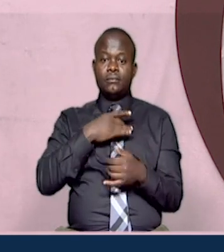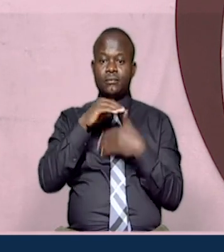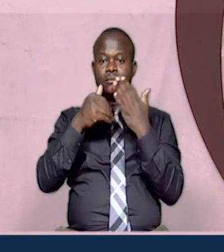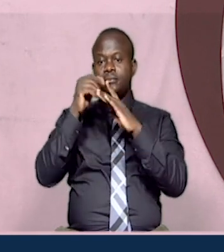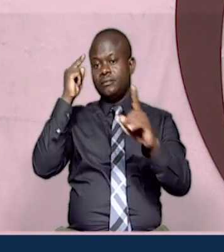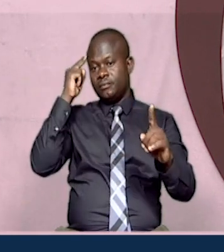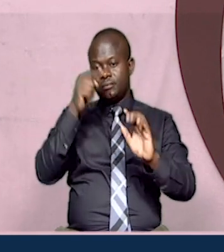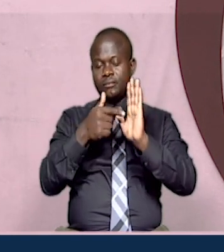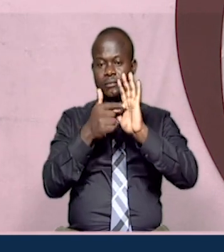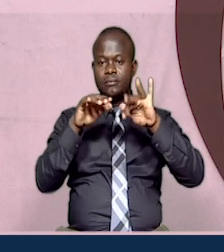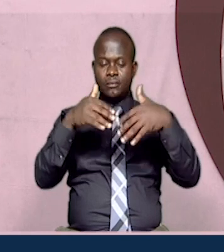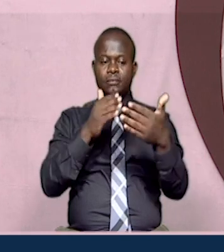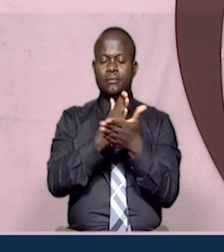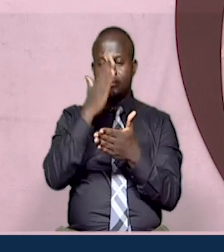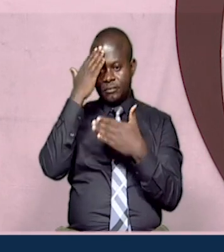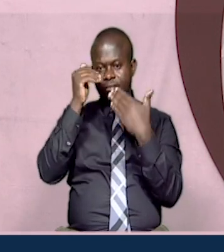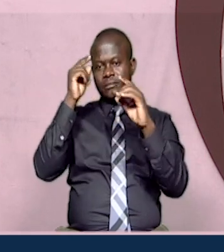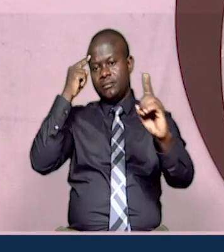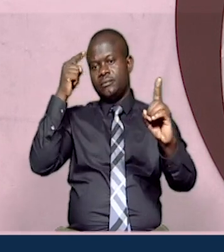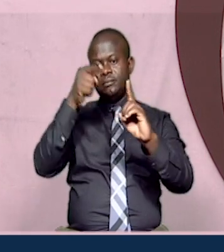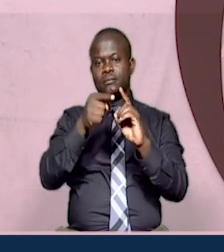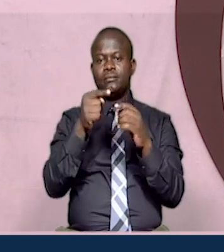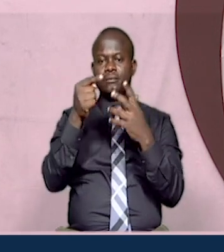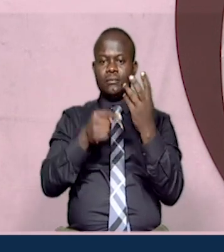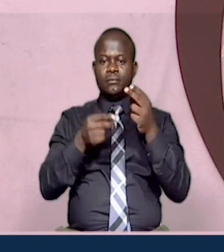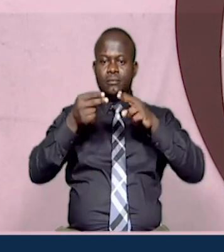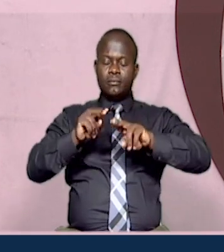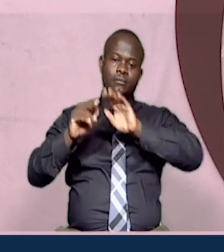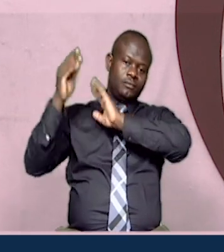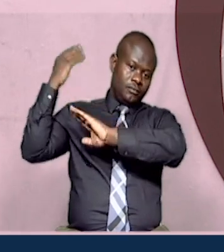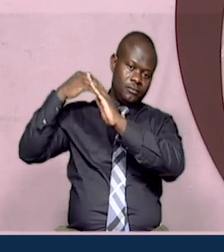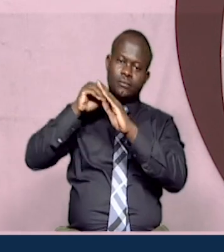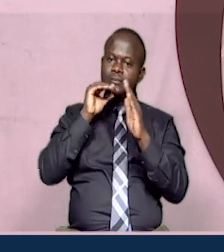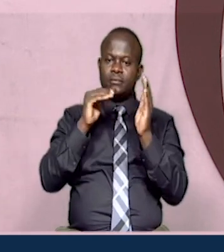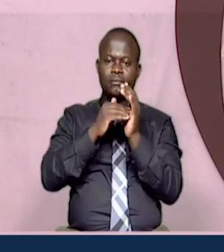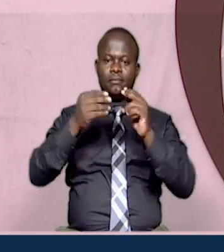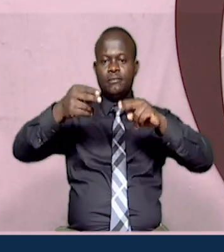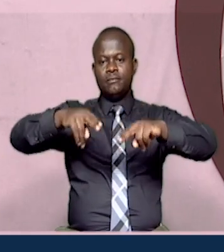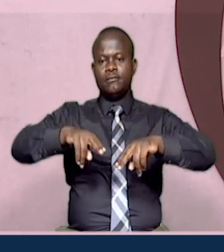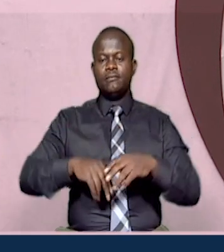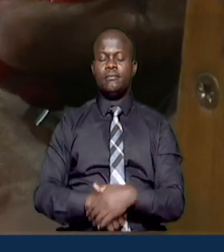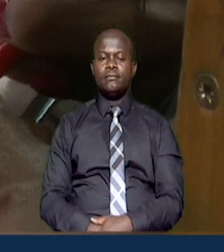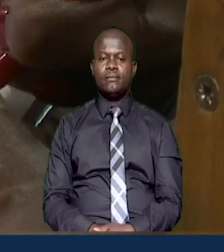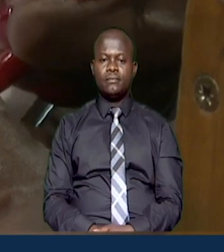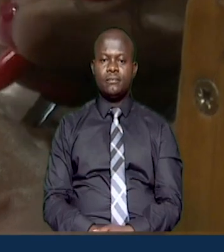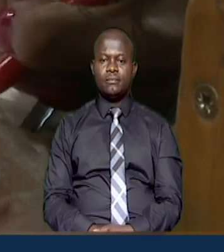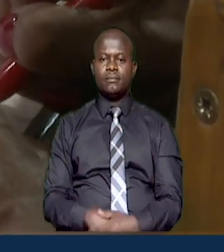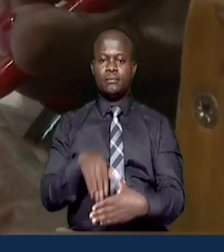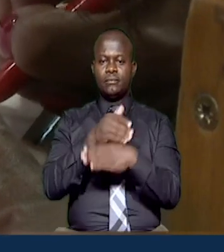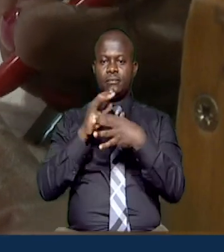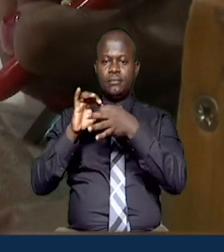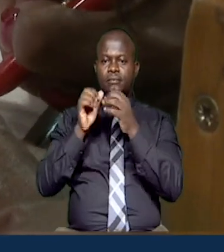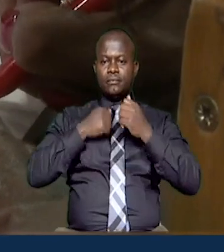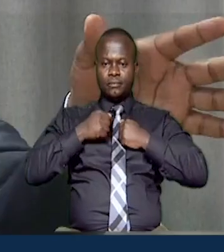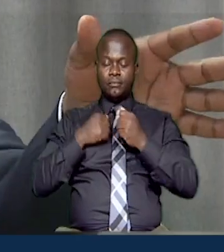rugamije kugaragaza ukuri kuko intego ari uko ibyabaye hashize bitazongera kuba. Minisitiri w'Ubumwe